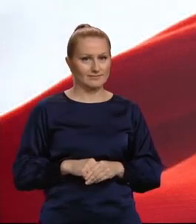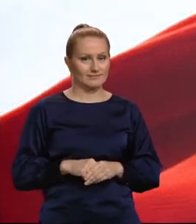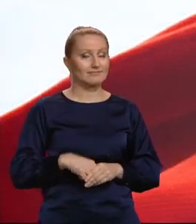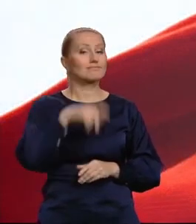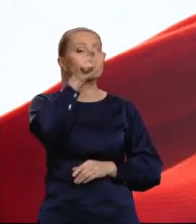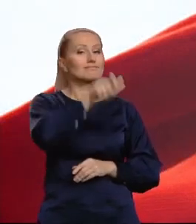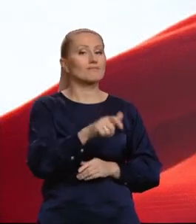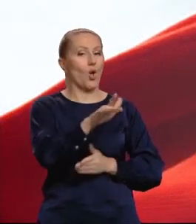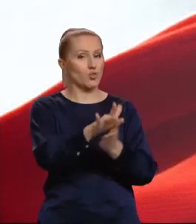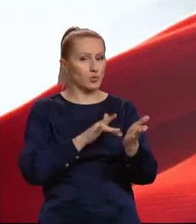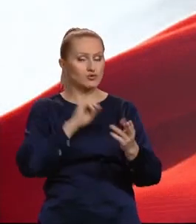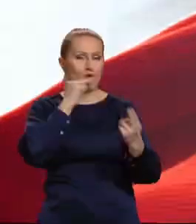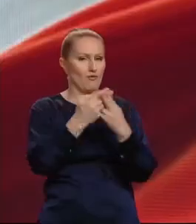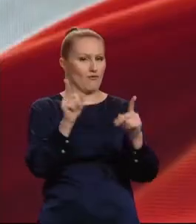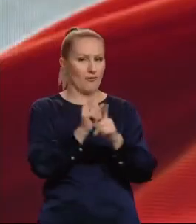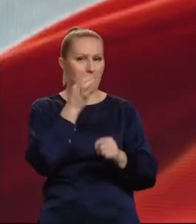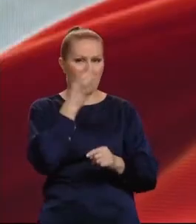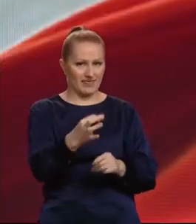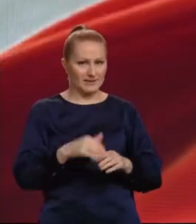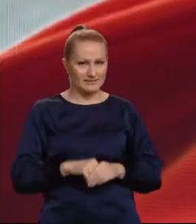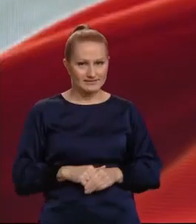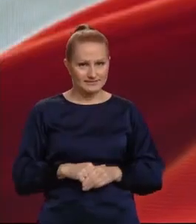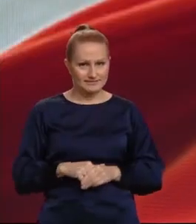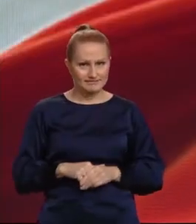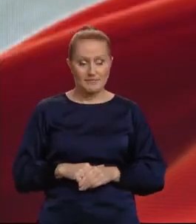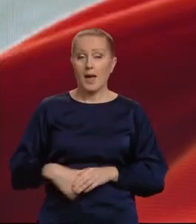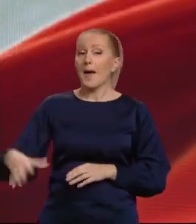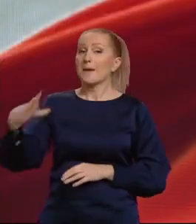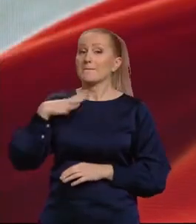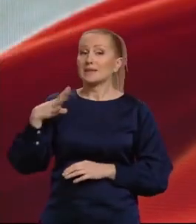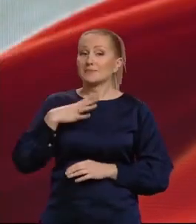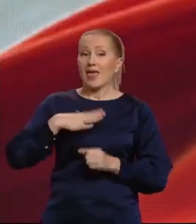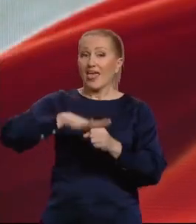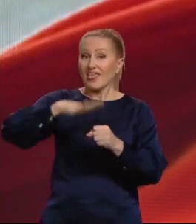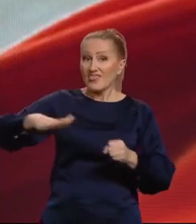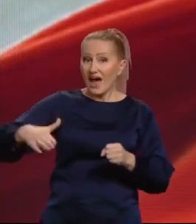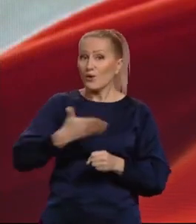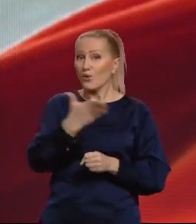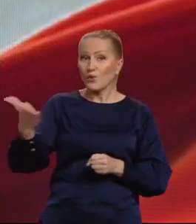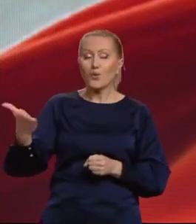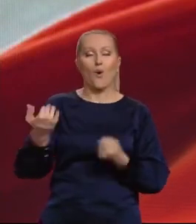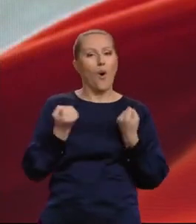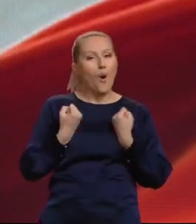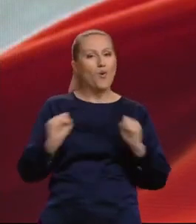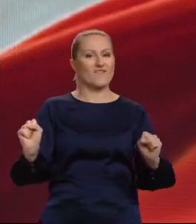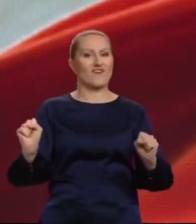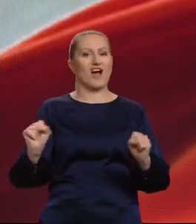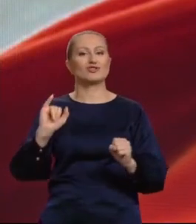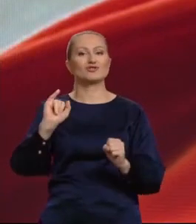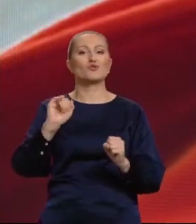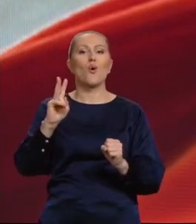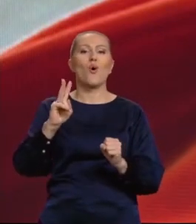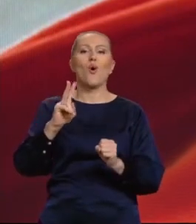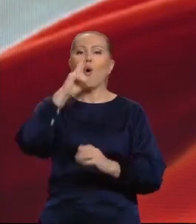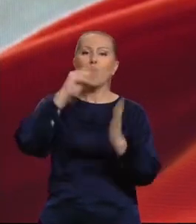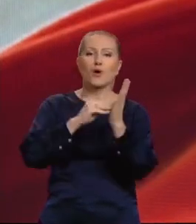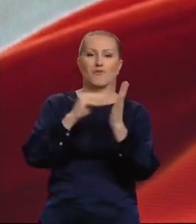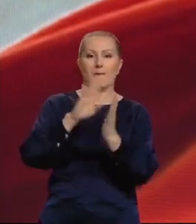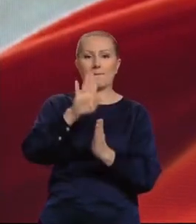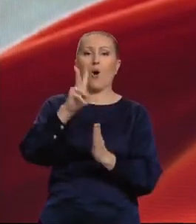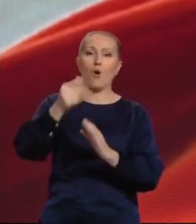Donald Tusk odpowiada na to samo pytanie. Bezpieczny naród to odważni i doświadczeni